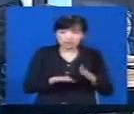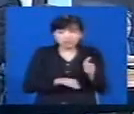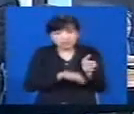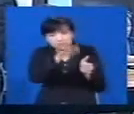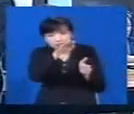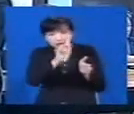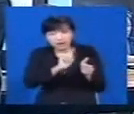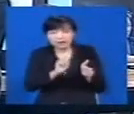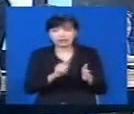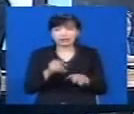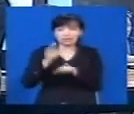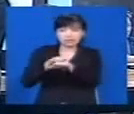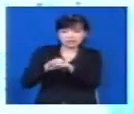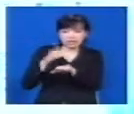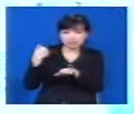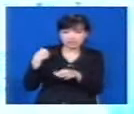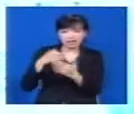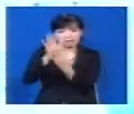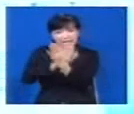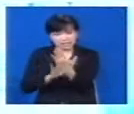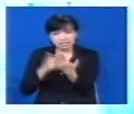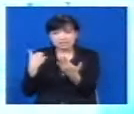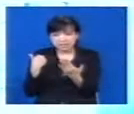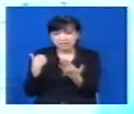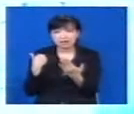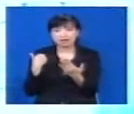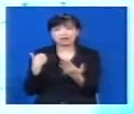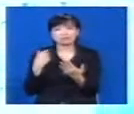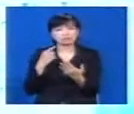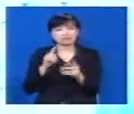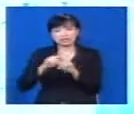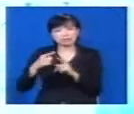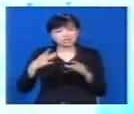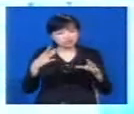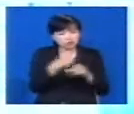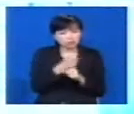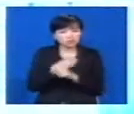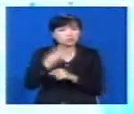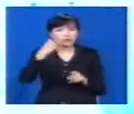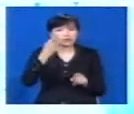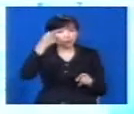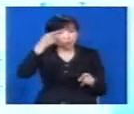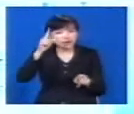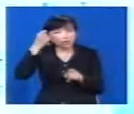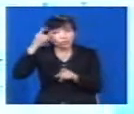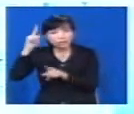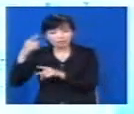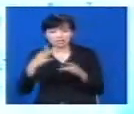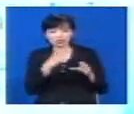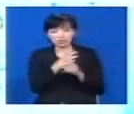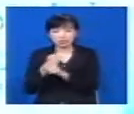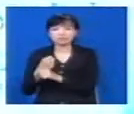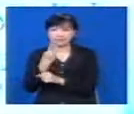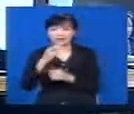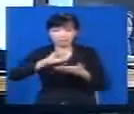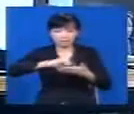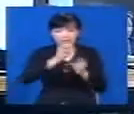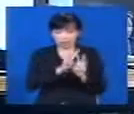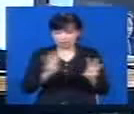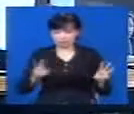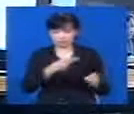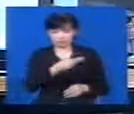ผนที่มีอะไรครบนะประมาณสัก 3-40 แผ่นได้แต่มีตัวเป็นตัวสรุปวันเพจให้ด้วยนะครับตรงนี้ท่านก็สามารถติดตามได้ทุกวันนะครับ เอา